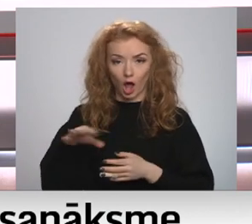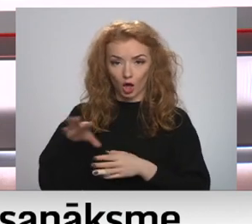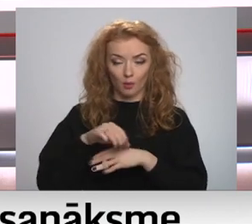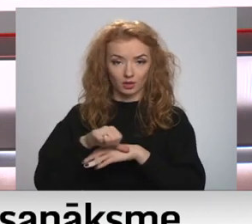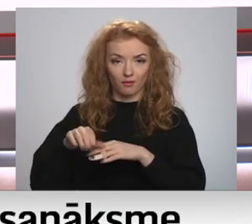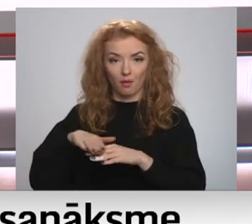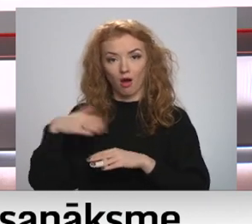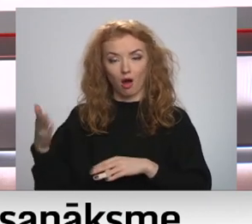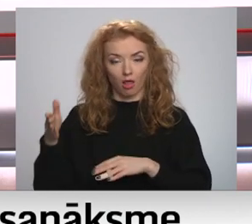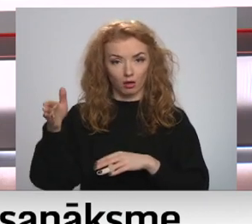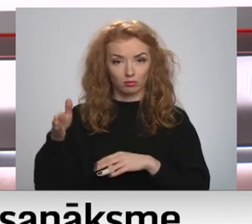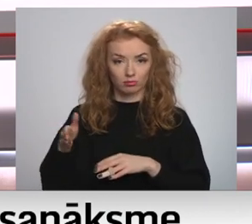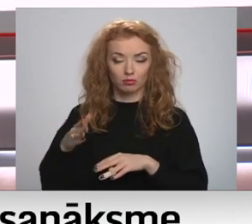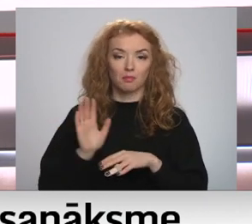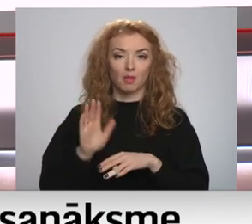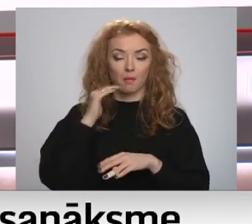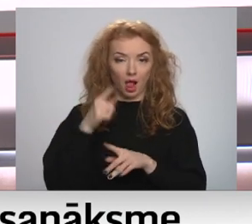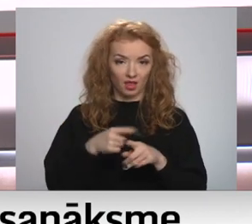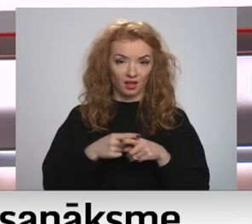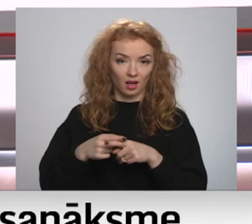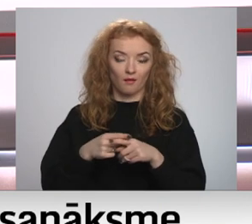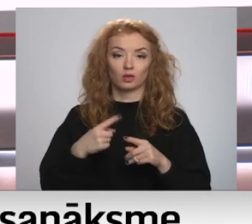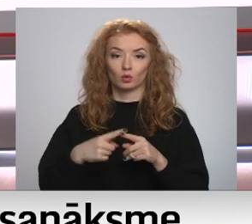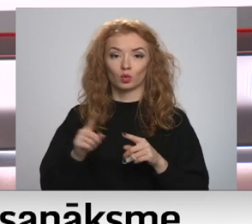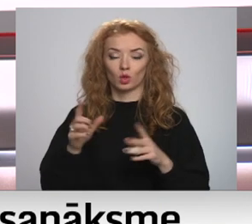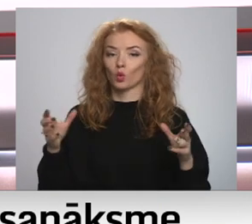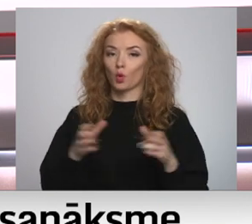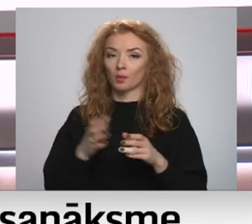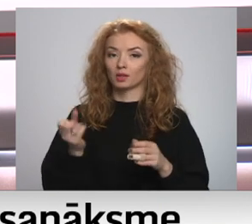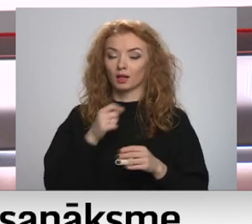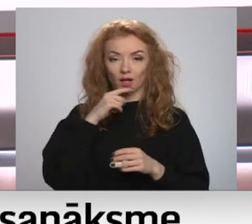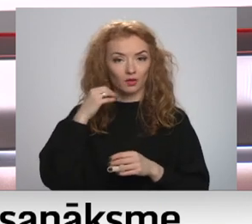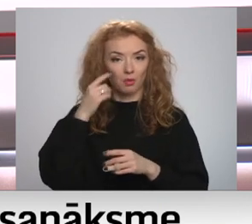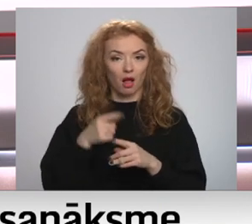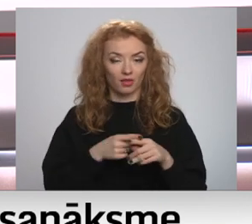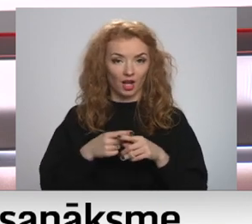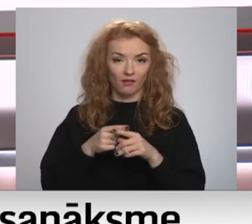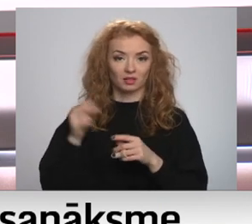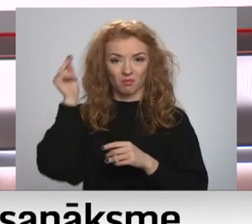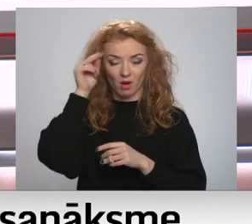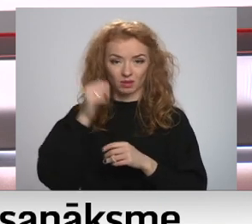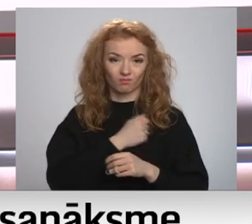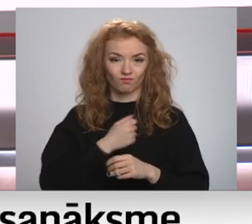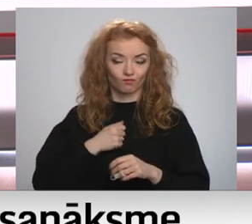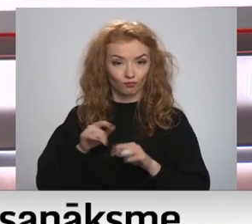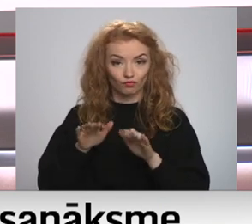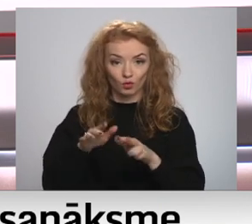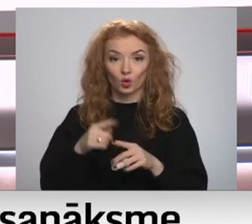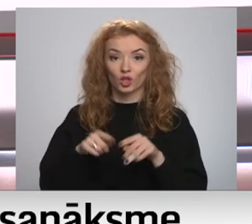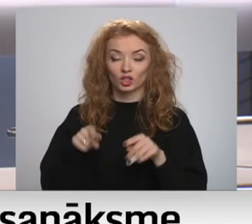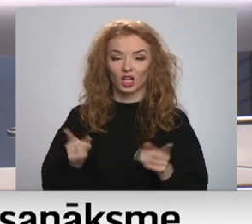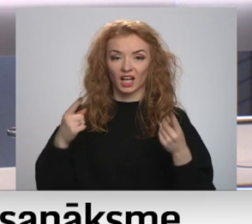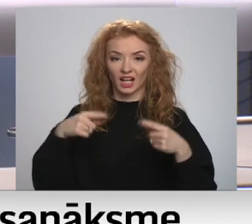Savienības austrumu robežām pie Baltkrievijas robežas, un ir kopīgas Krievijas un Baltkrievijas militārās mācības. Un šīta krīzes